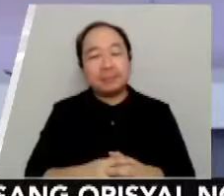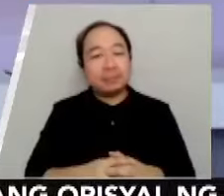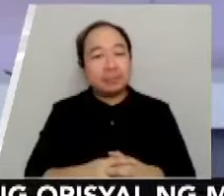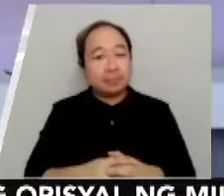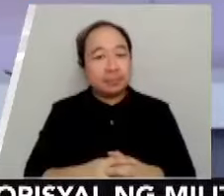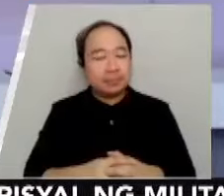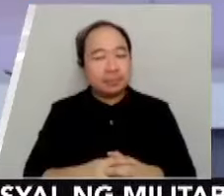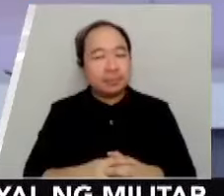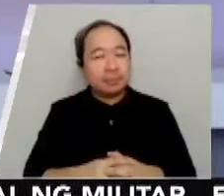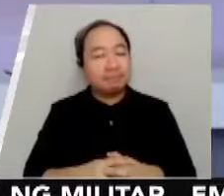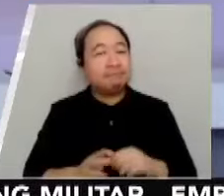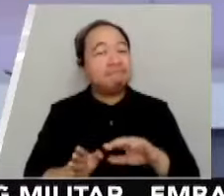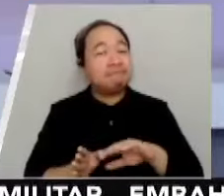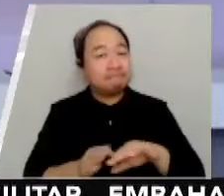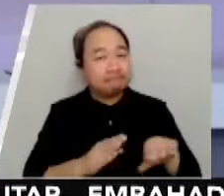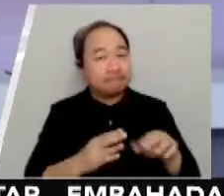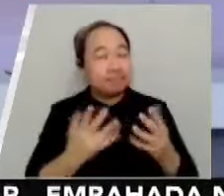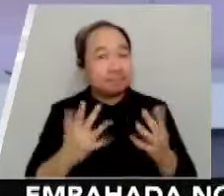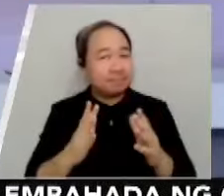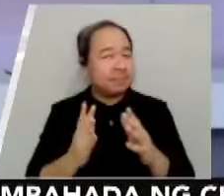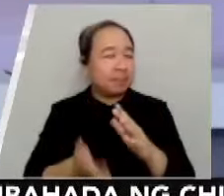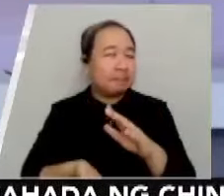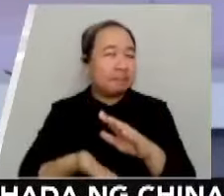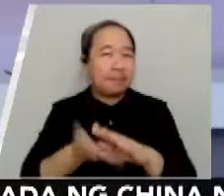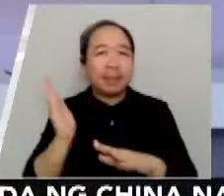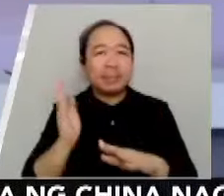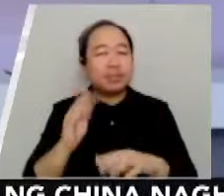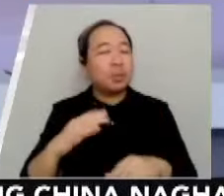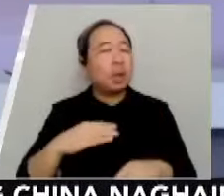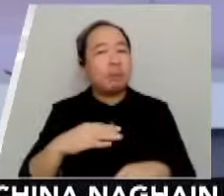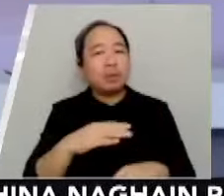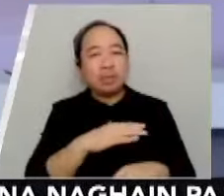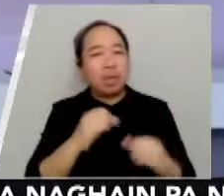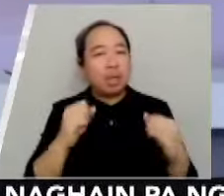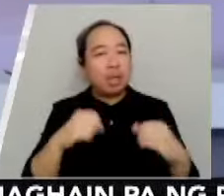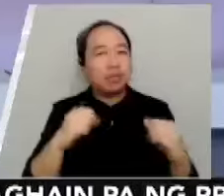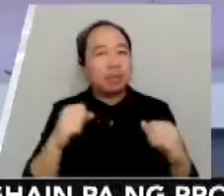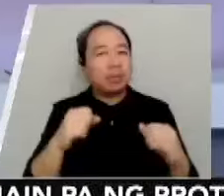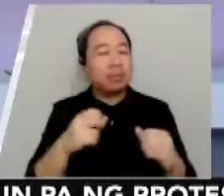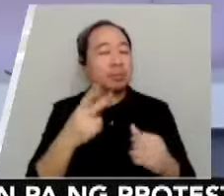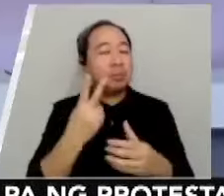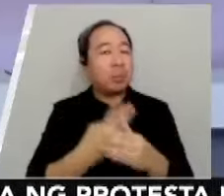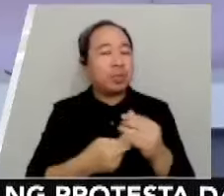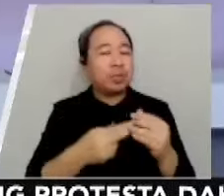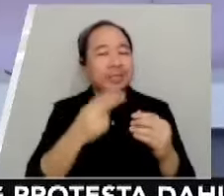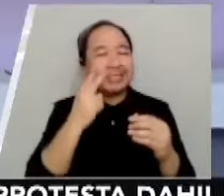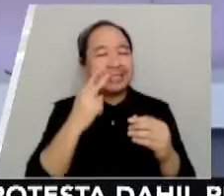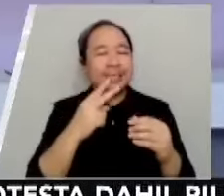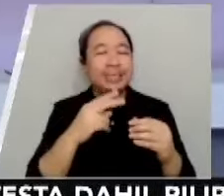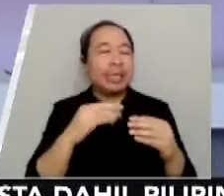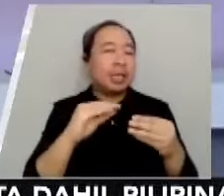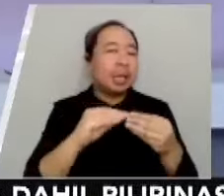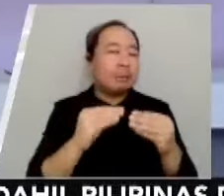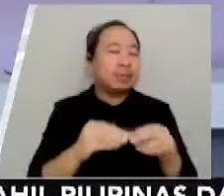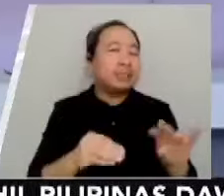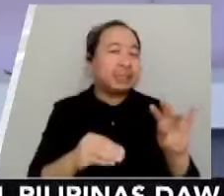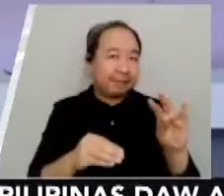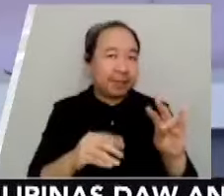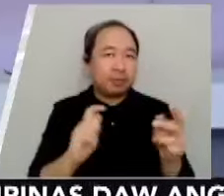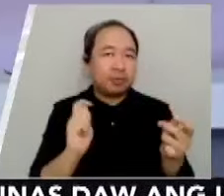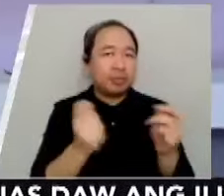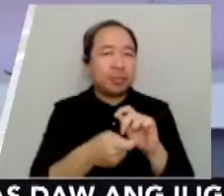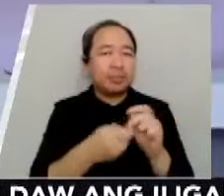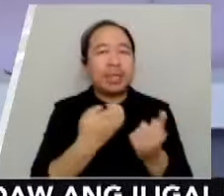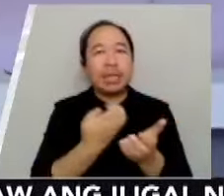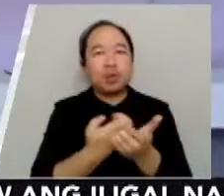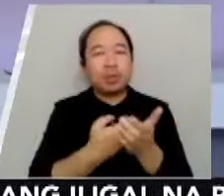Lusot na sa Komite sa Kamara ang resolusyon of both houses number 7 na aamyenda sa economic provisions